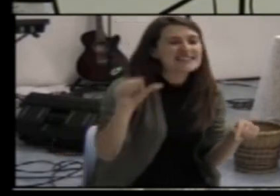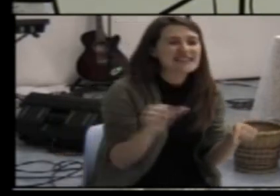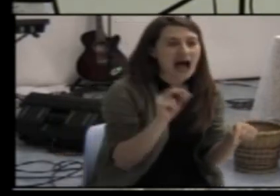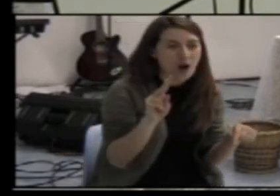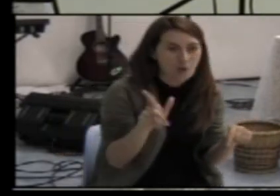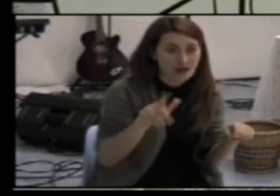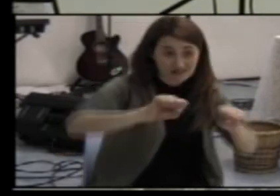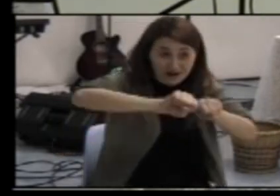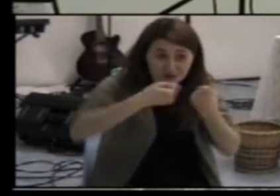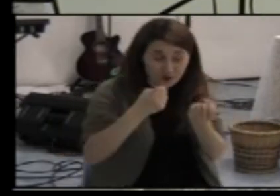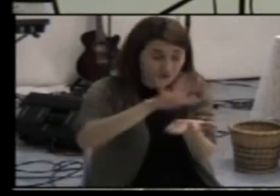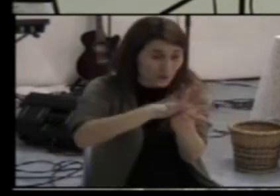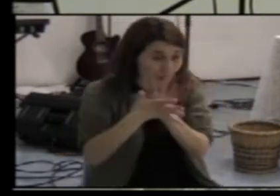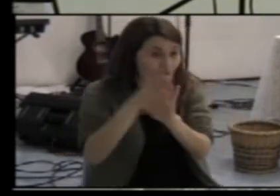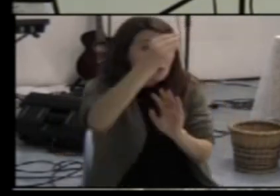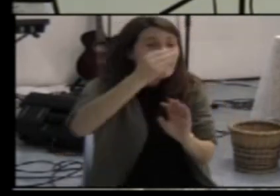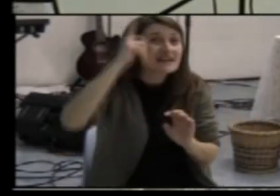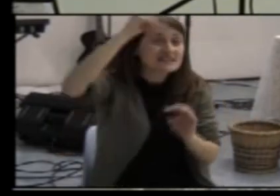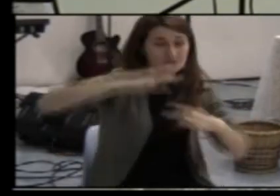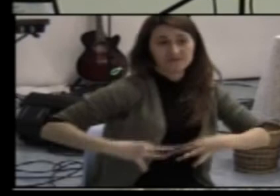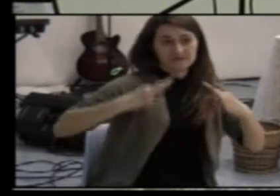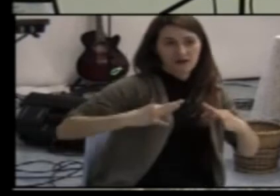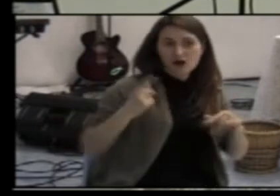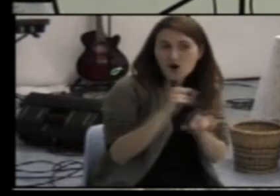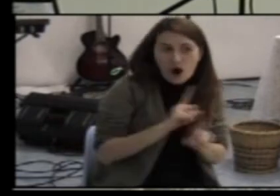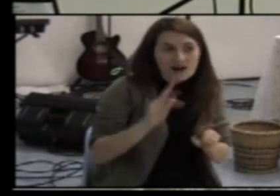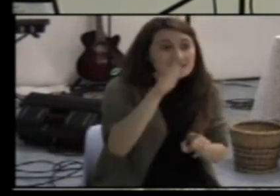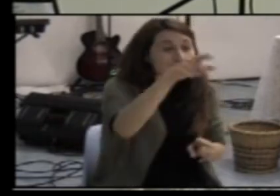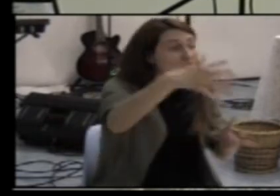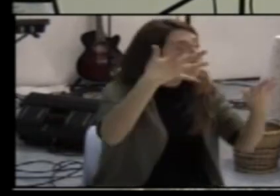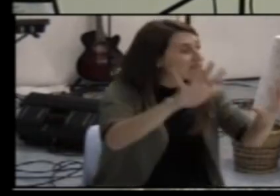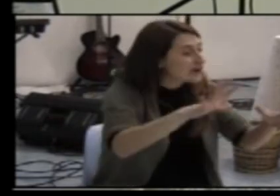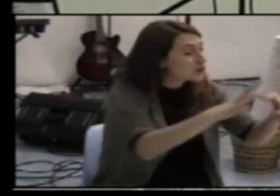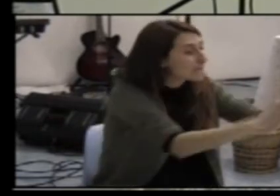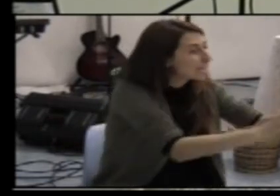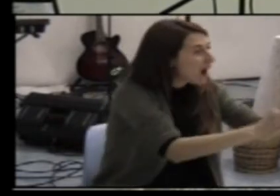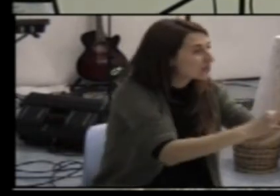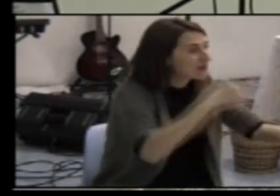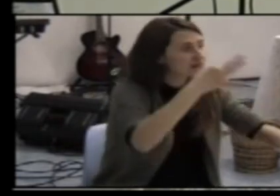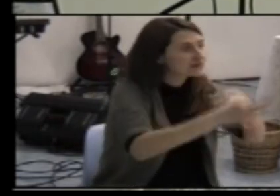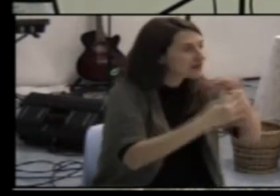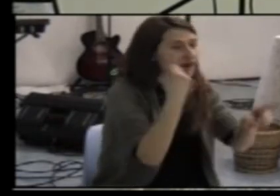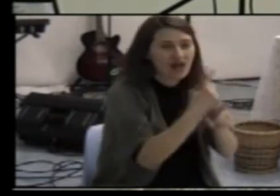care, quando Dio fa un patto, Dio fa un patto.